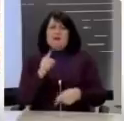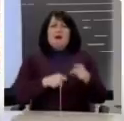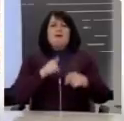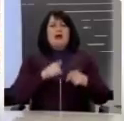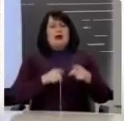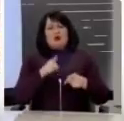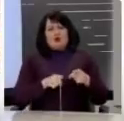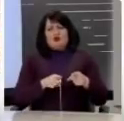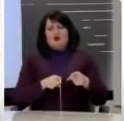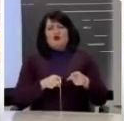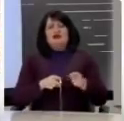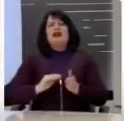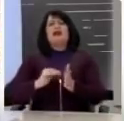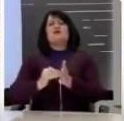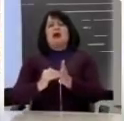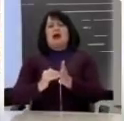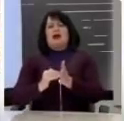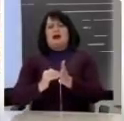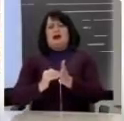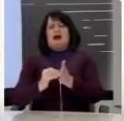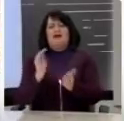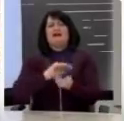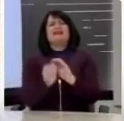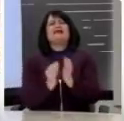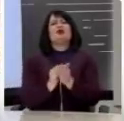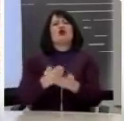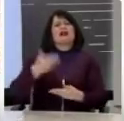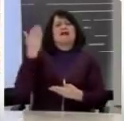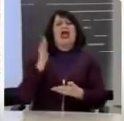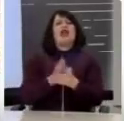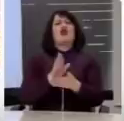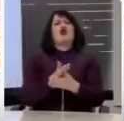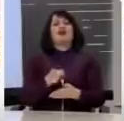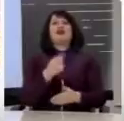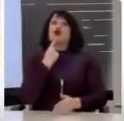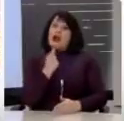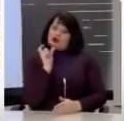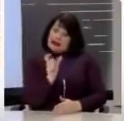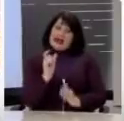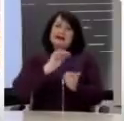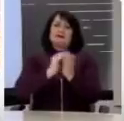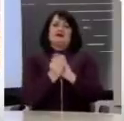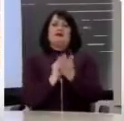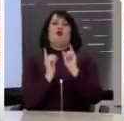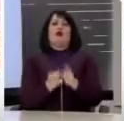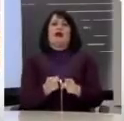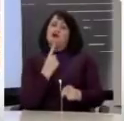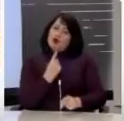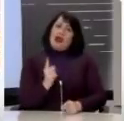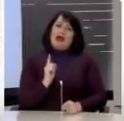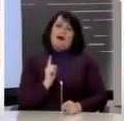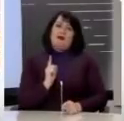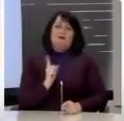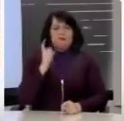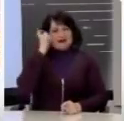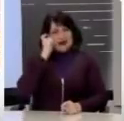επάγγελμα υπαλλήλους της συγκεκριμένης συμμορίας. Και συμμορία την αναφέρω, κύριε Πρόεδρε, έχοντας λάβει